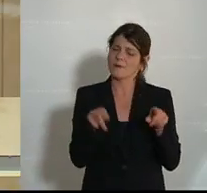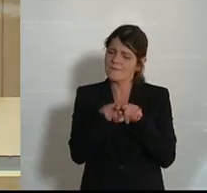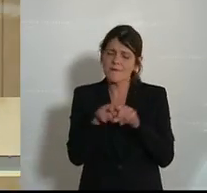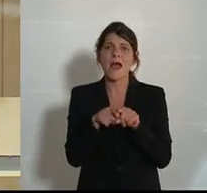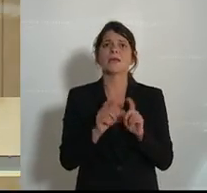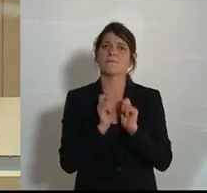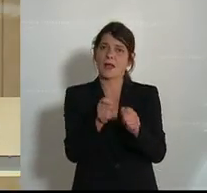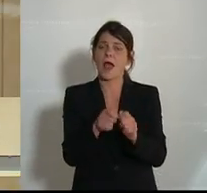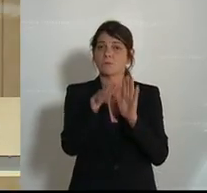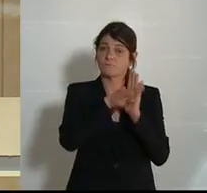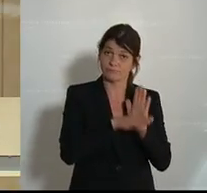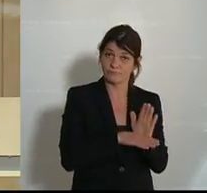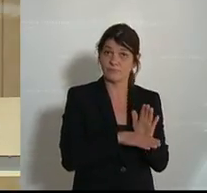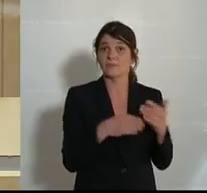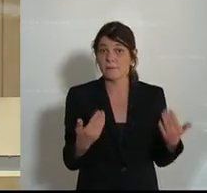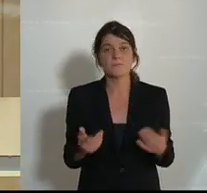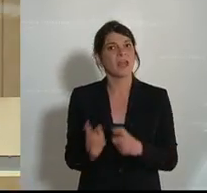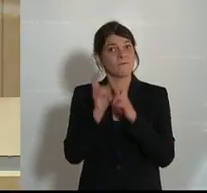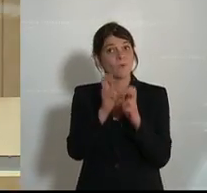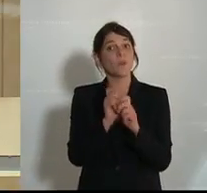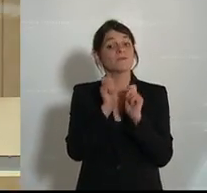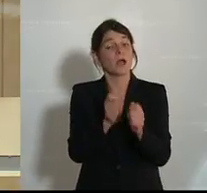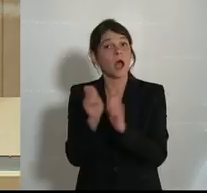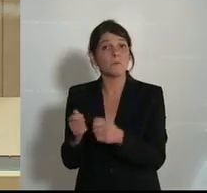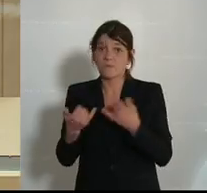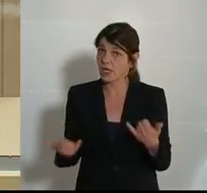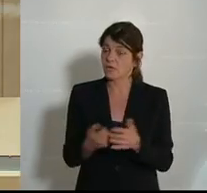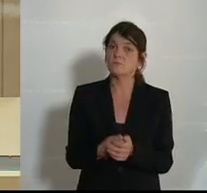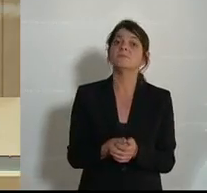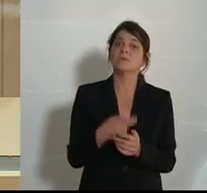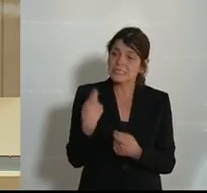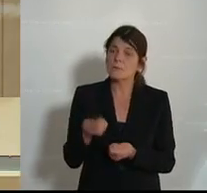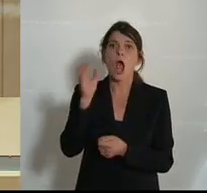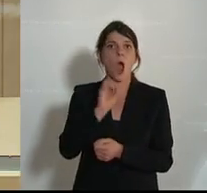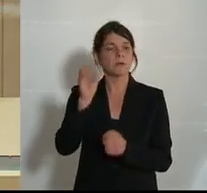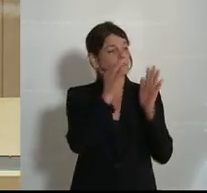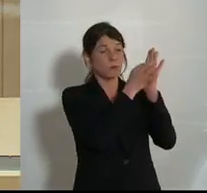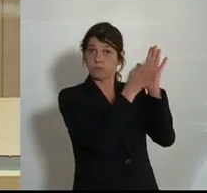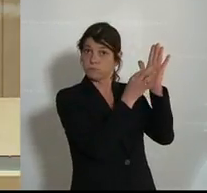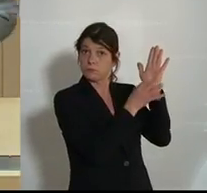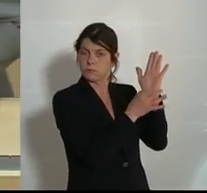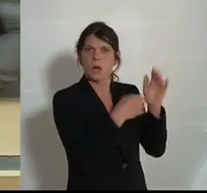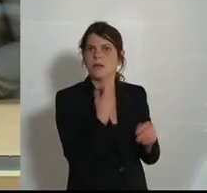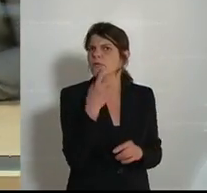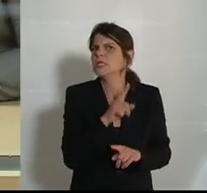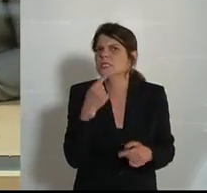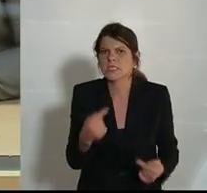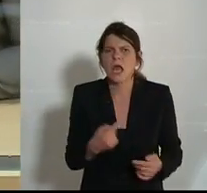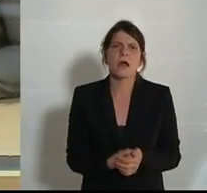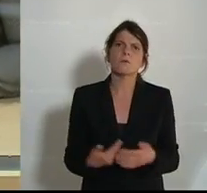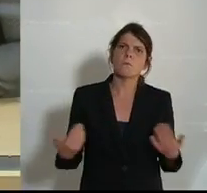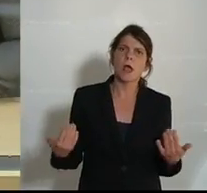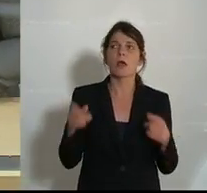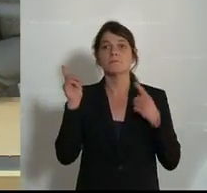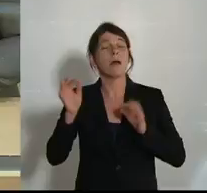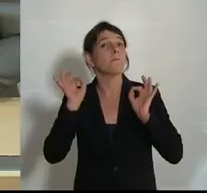dieselben Wohnungsvergaberichtlinien. Die Wohnungsvergabe erfolgt nach objektiven Kriterien. Jetzt will ich überhaupt nicht sagen, dass